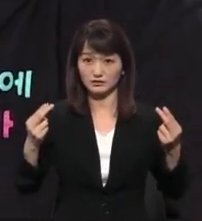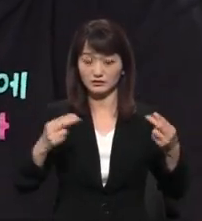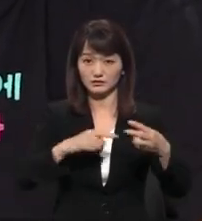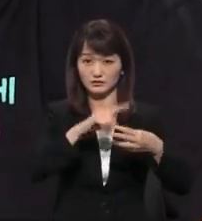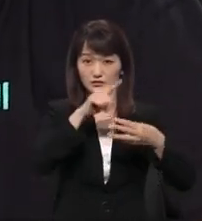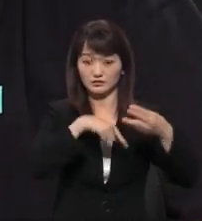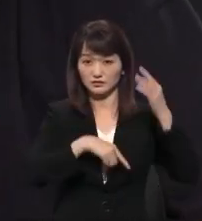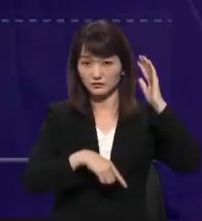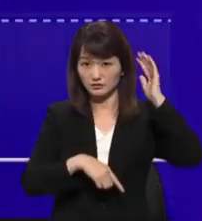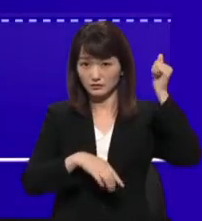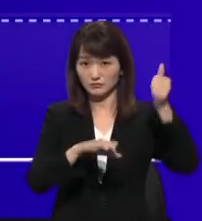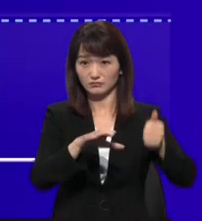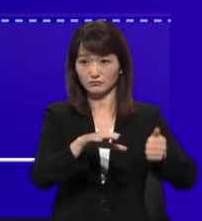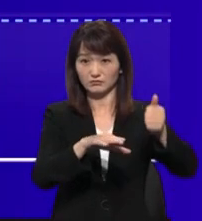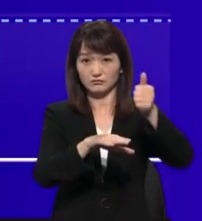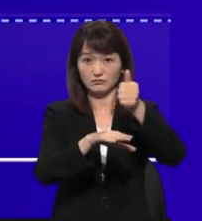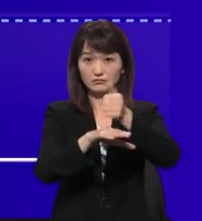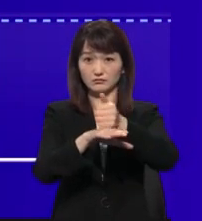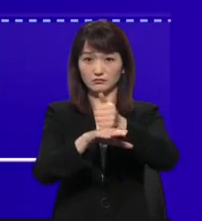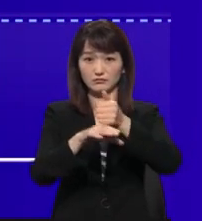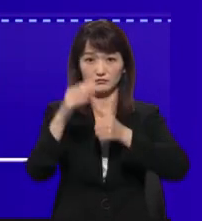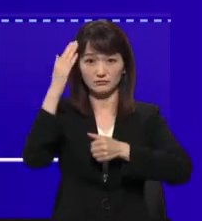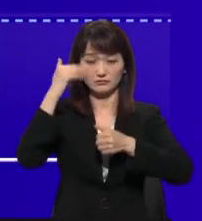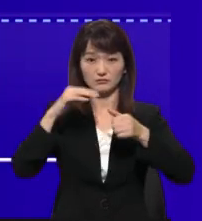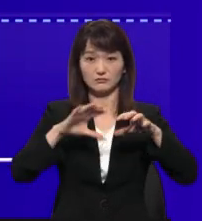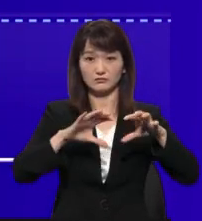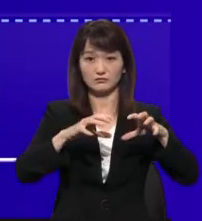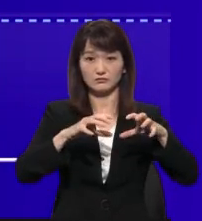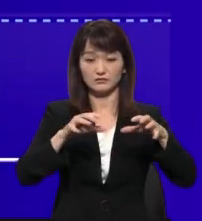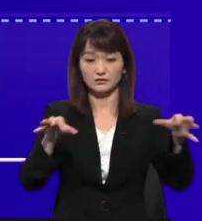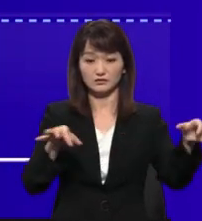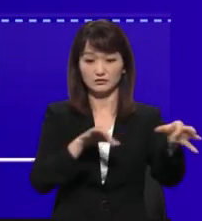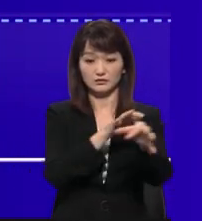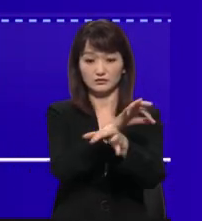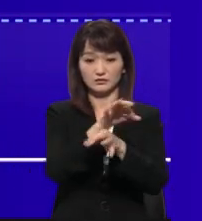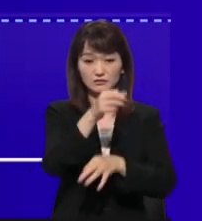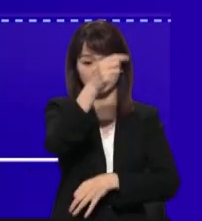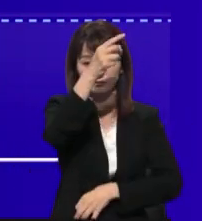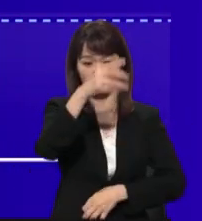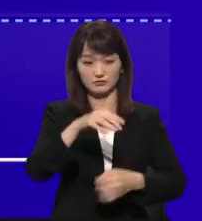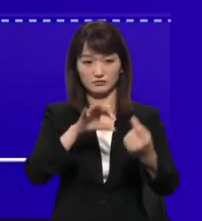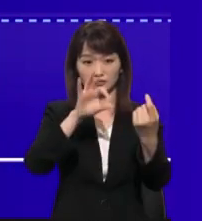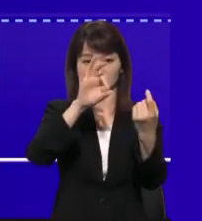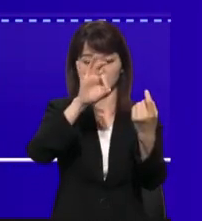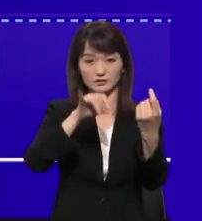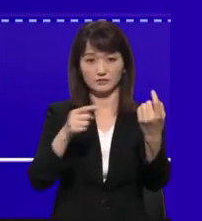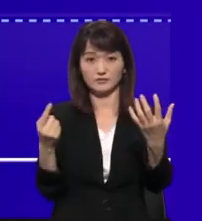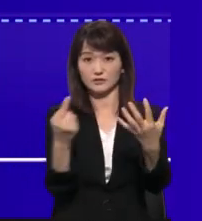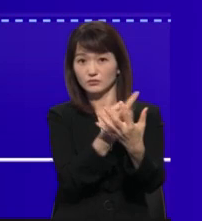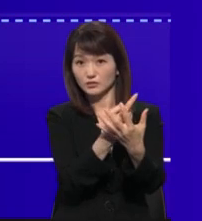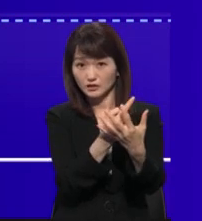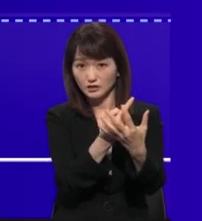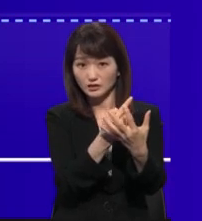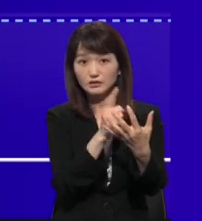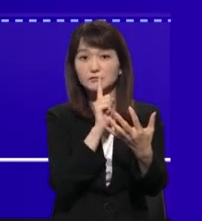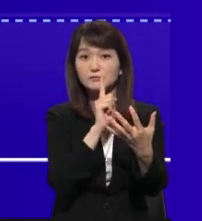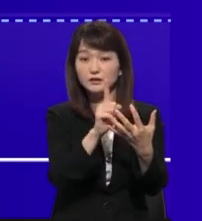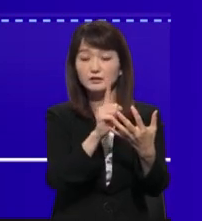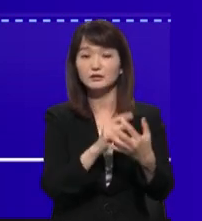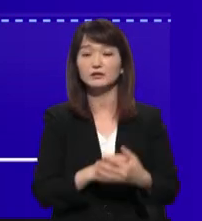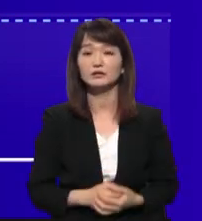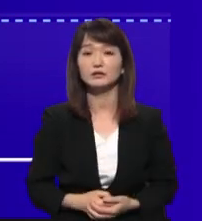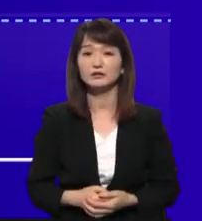윤석열 대통령께서 취임식 때 대한민국은 경제시비에 경제 나라라고 이야기하셨죠